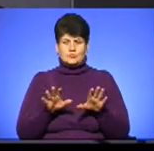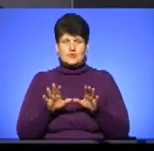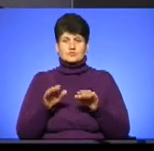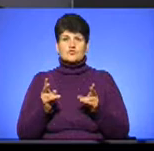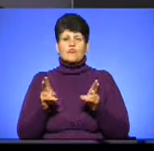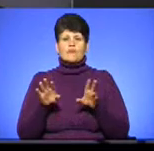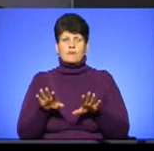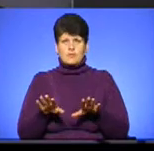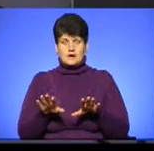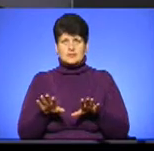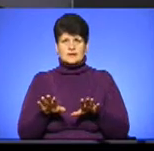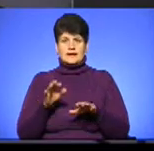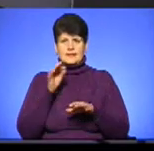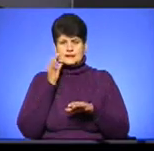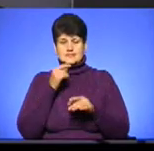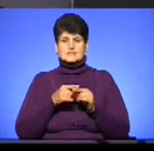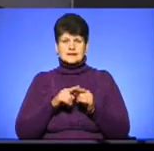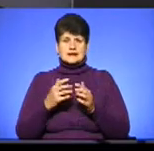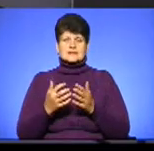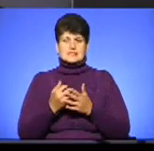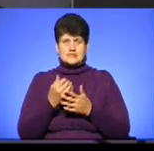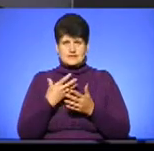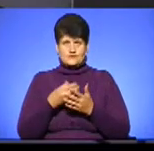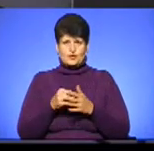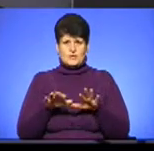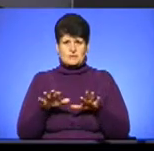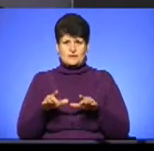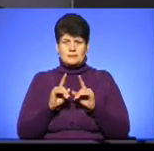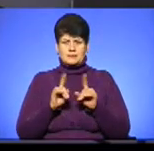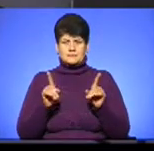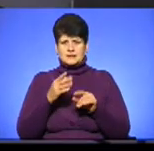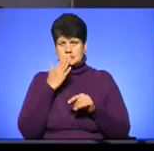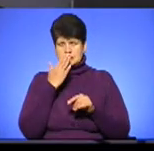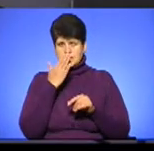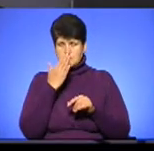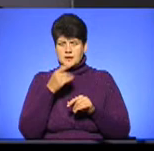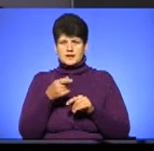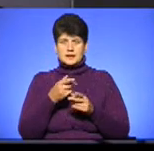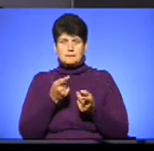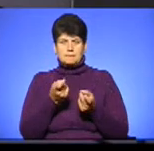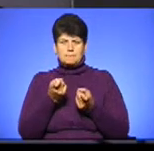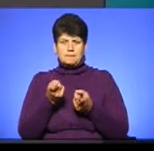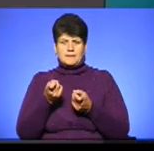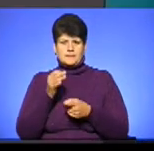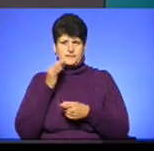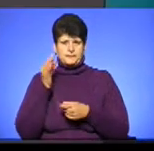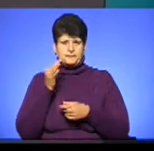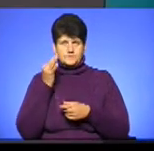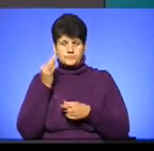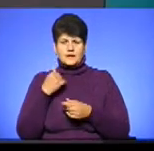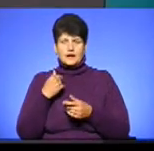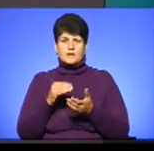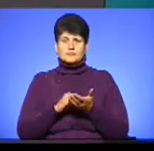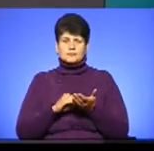впаде приманка, лисиця то місце знайде своє, тому що вони мають специфічний запах приманка, яка приваблює їх. От. Я що би наголосив